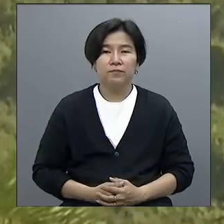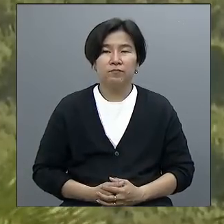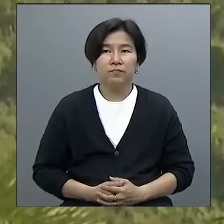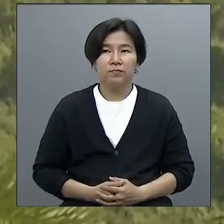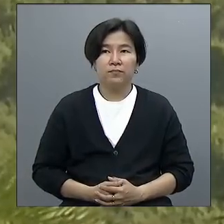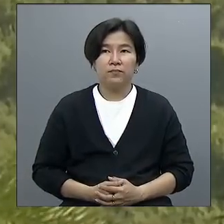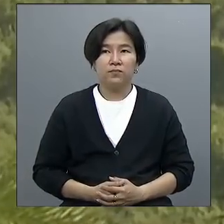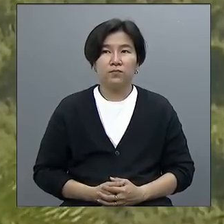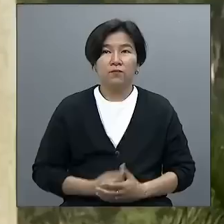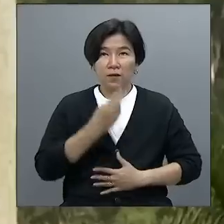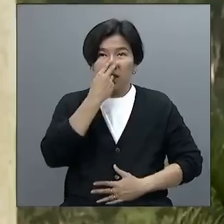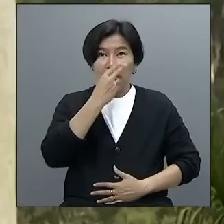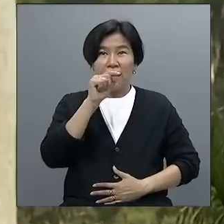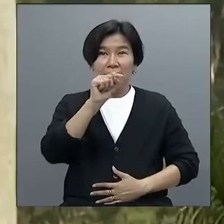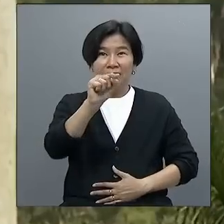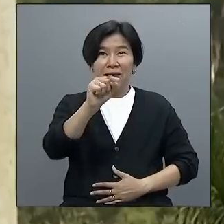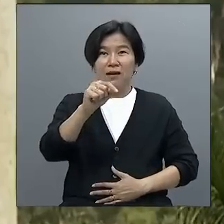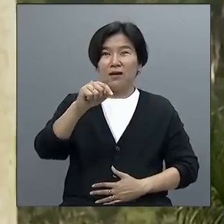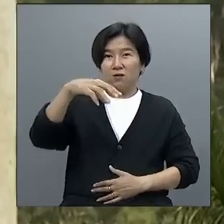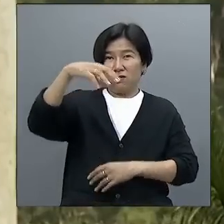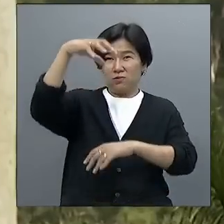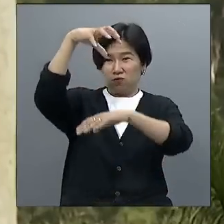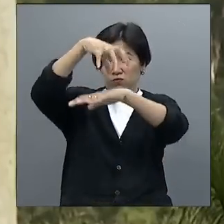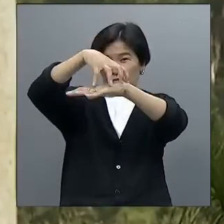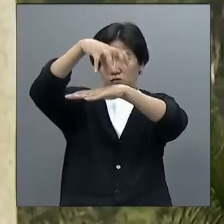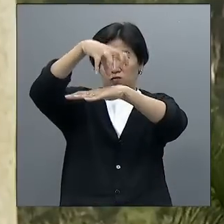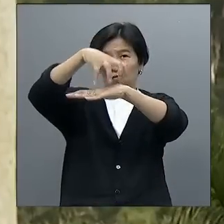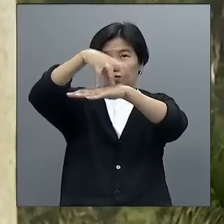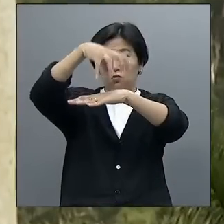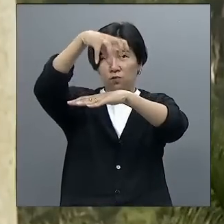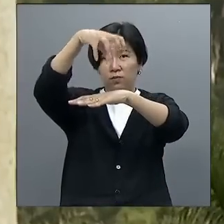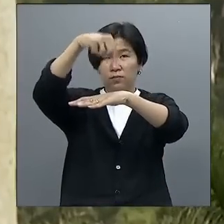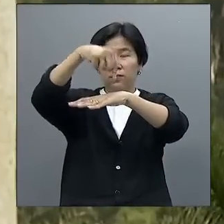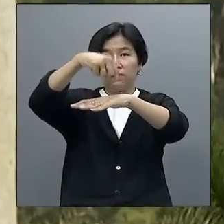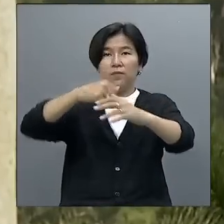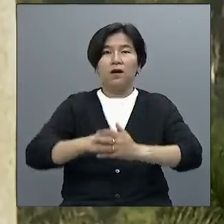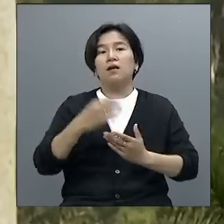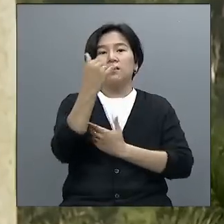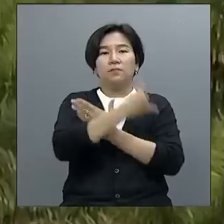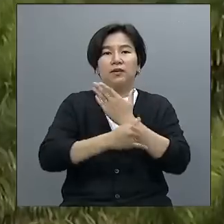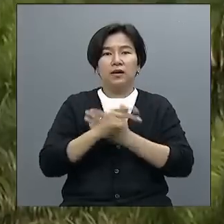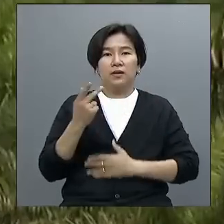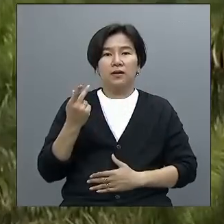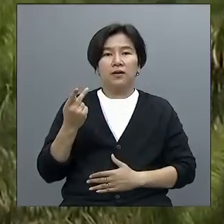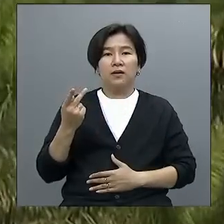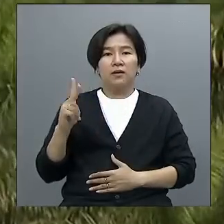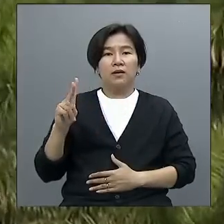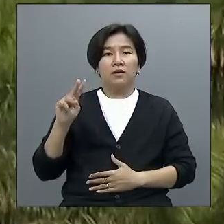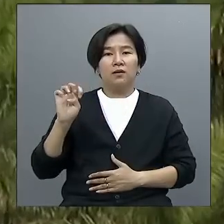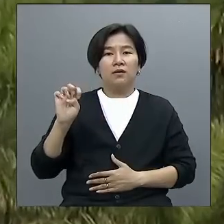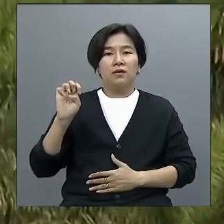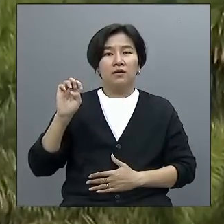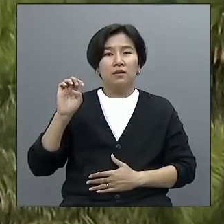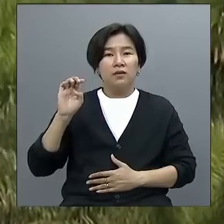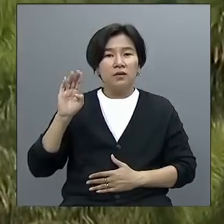ภาพโดมที่คุณผู้ชมเห็นอยู่ไกลๆนะคะถูกชาวบ้านในหมู่บ้านทางตะวันตกของคิวบาตั้งข้อสังเกตคำว่าสถานที่